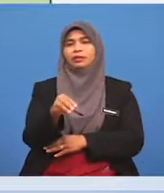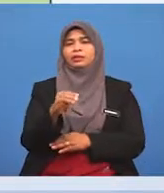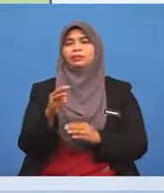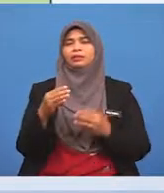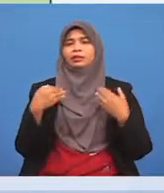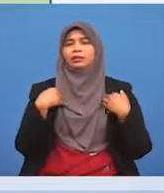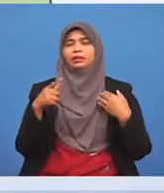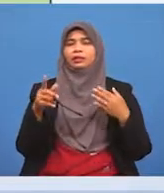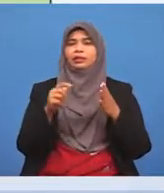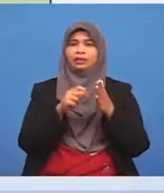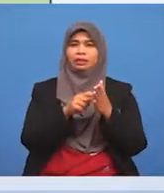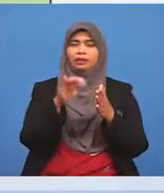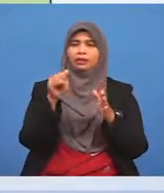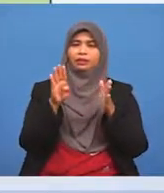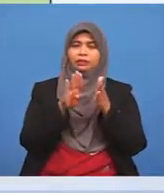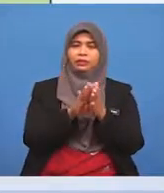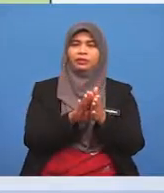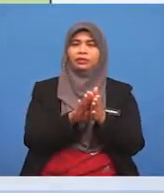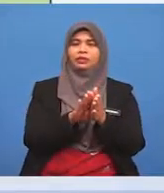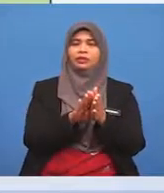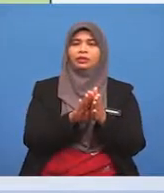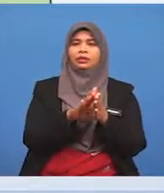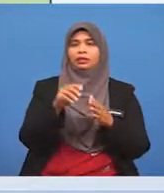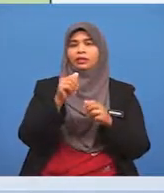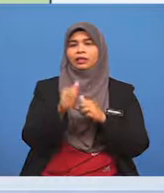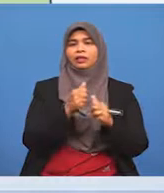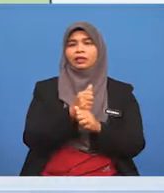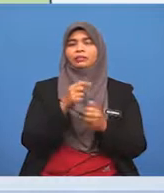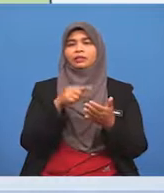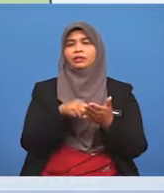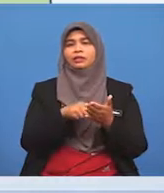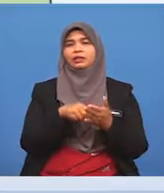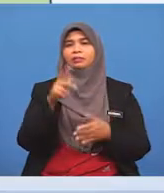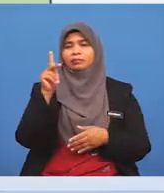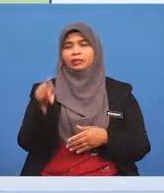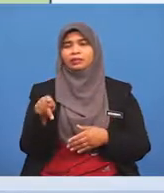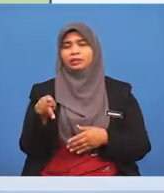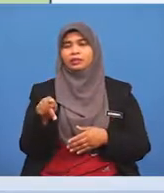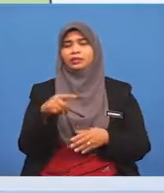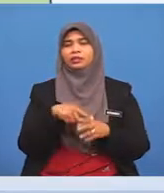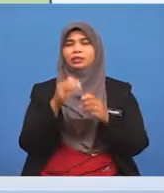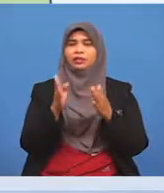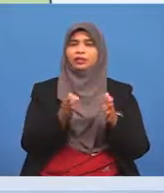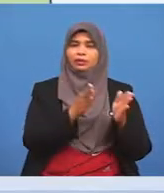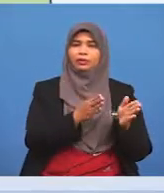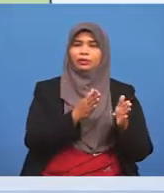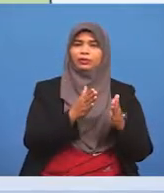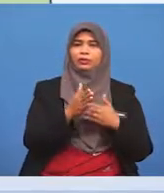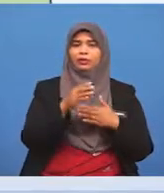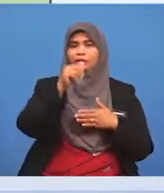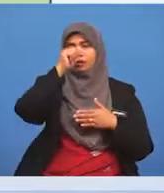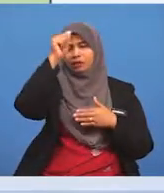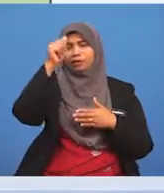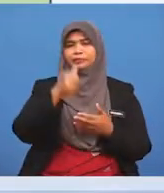pasti diatur oleh Allah Subhanahu wa taala. Di dalam Al-Quran, malam dan